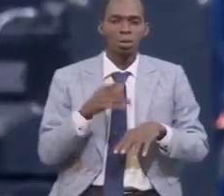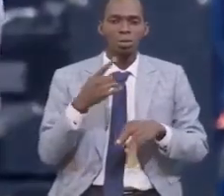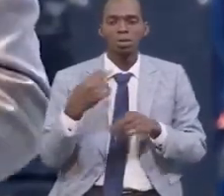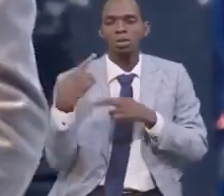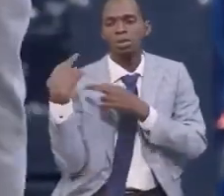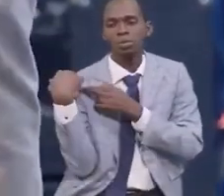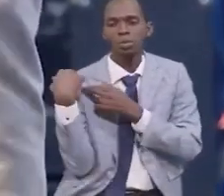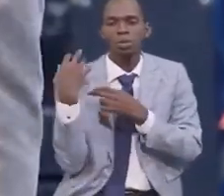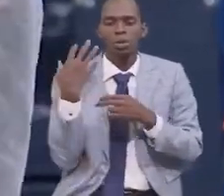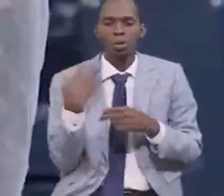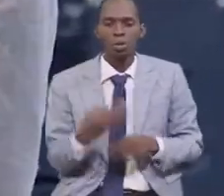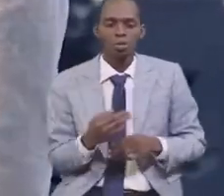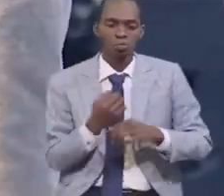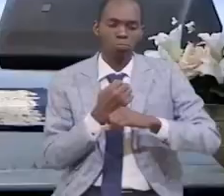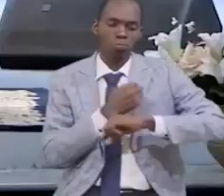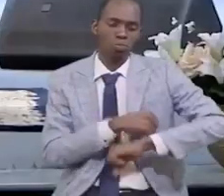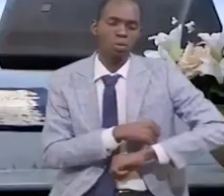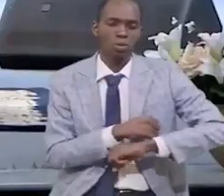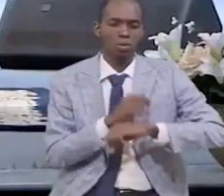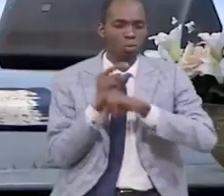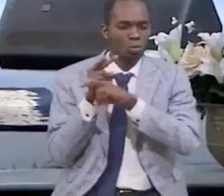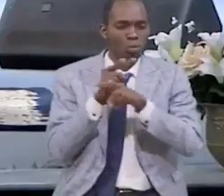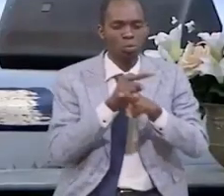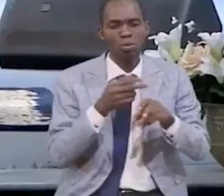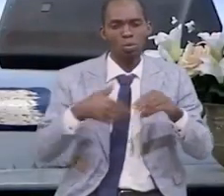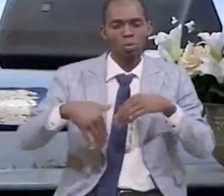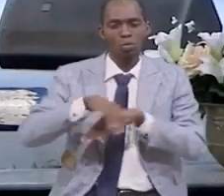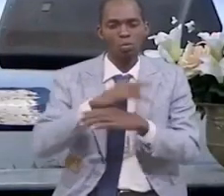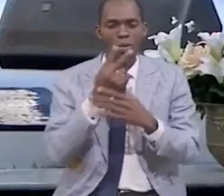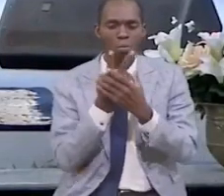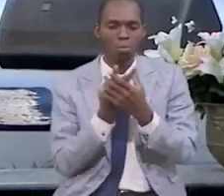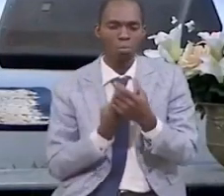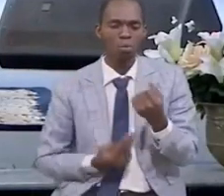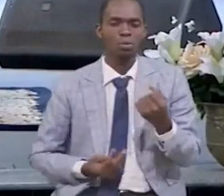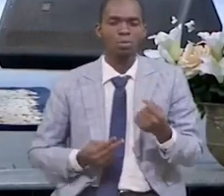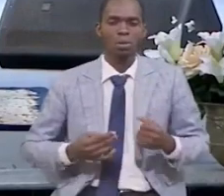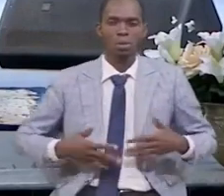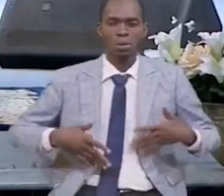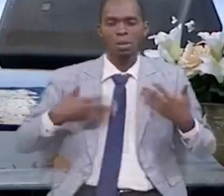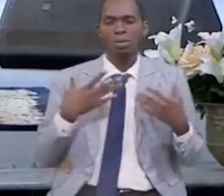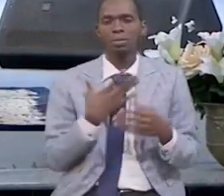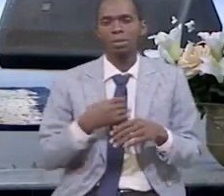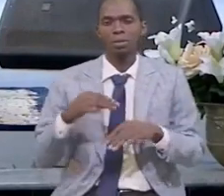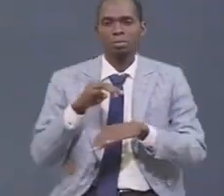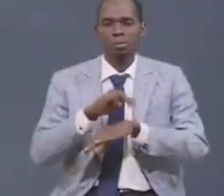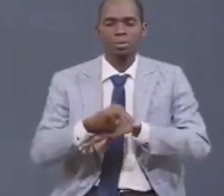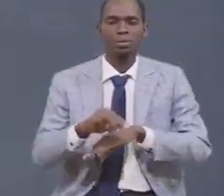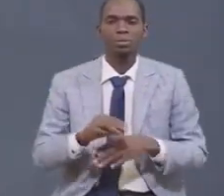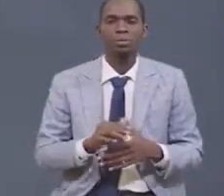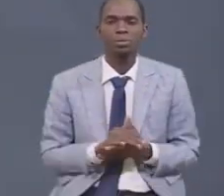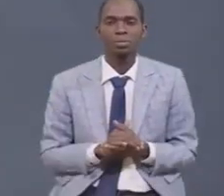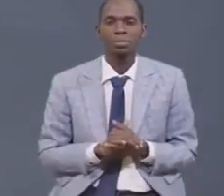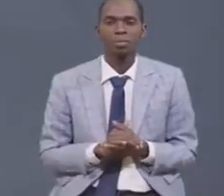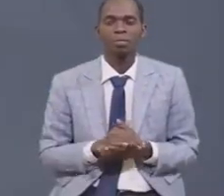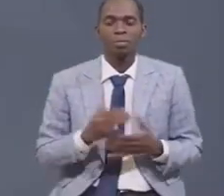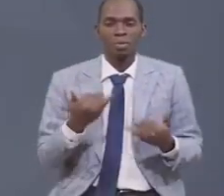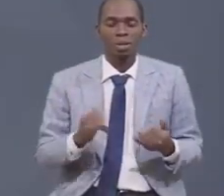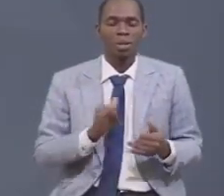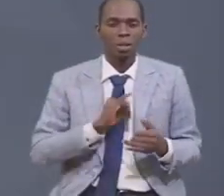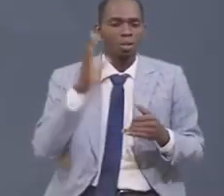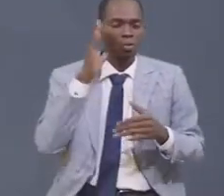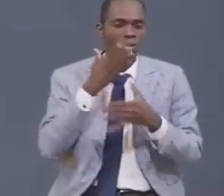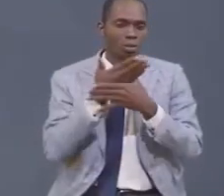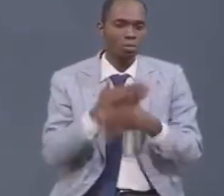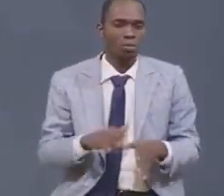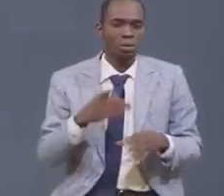watching over both. నేను ఆ రెండింటిని కలిపి చూడడానికి మూడు సాధ్యమయ్యే కోణాలు గమనిస్తున్నాను. I'm going to divide the message into